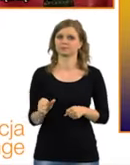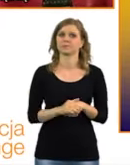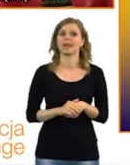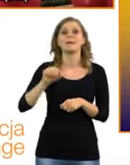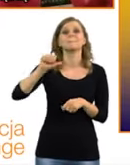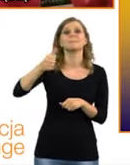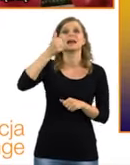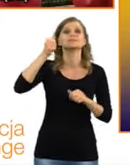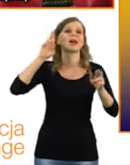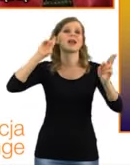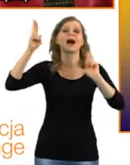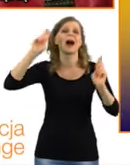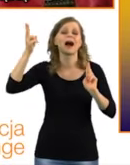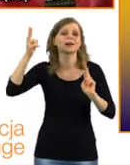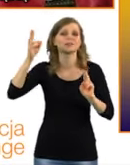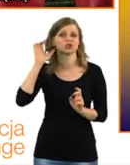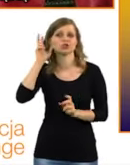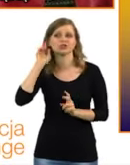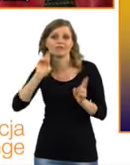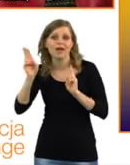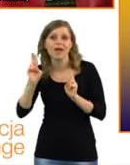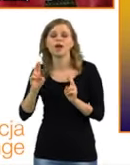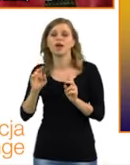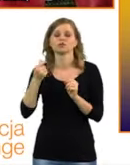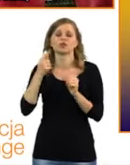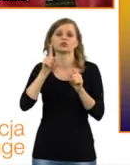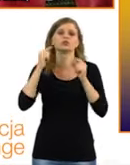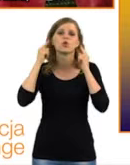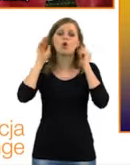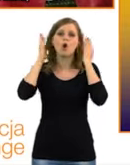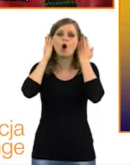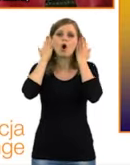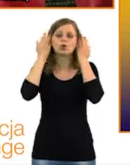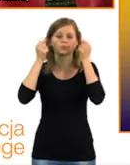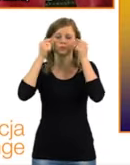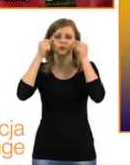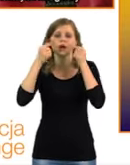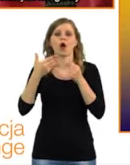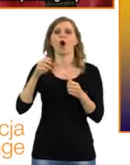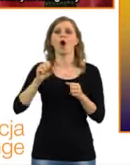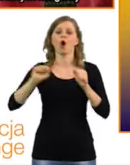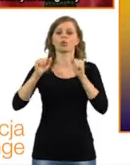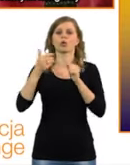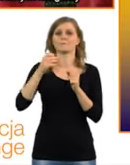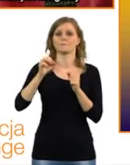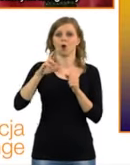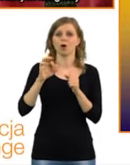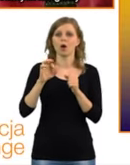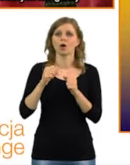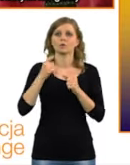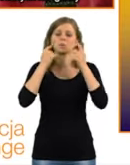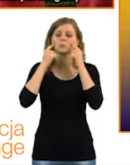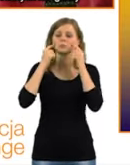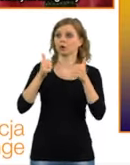Pierwszymi reakcjami na dźwięk są odruch uszno-powiekowy odruch moro, przerywanie płaczu